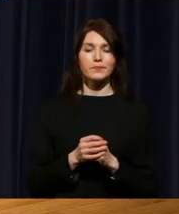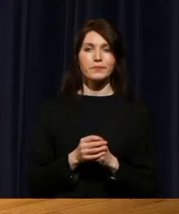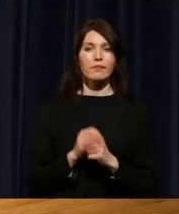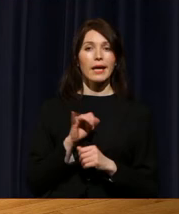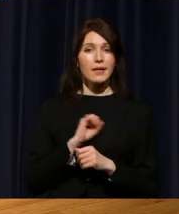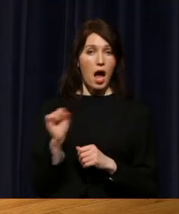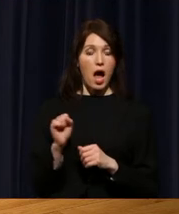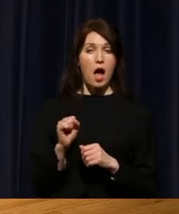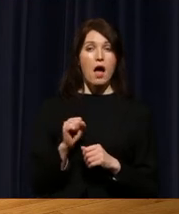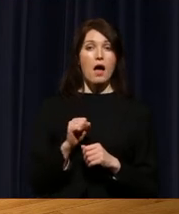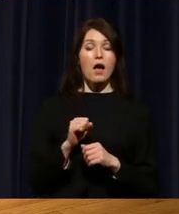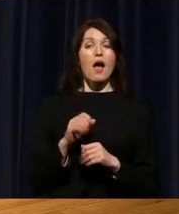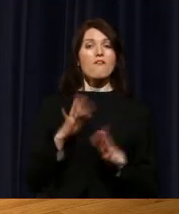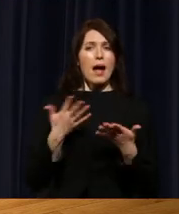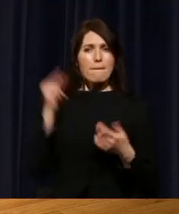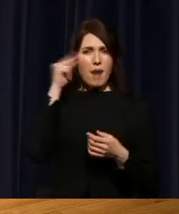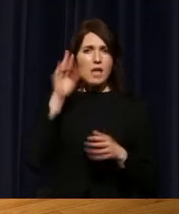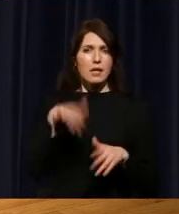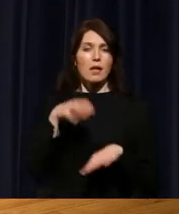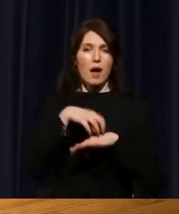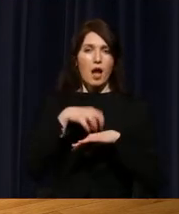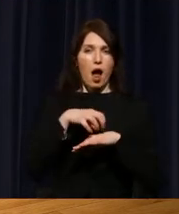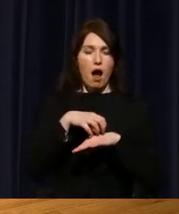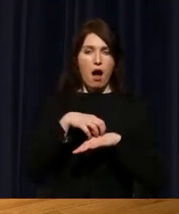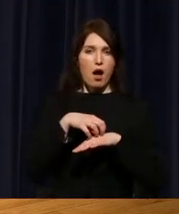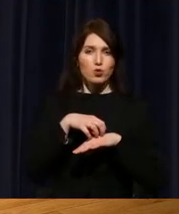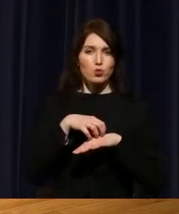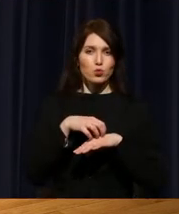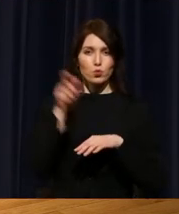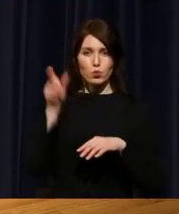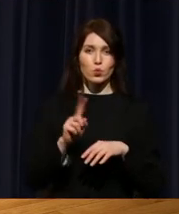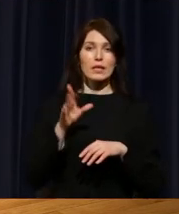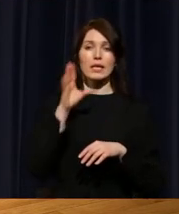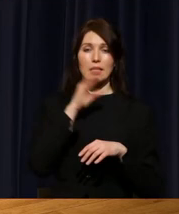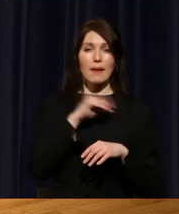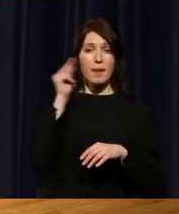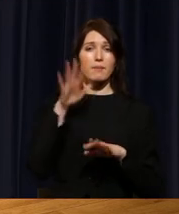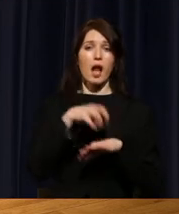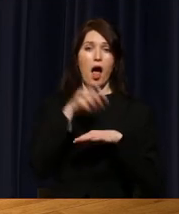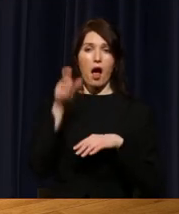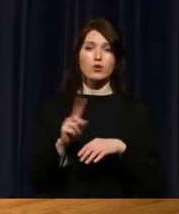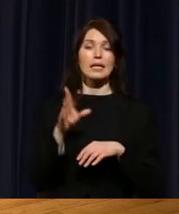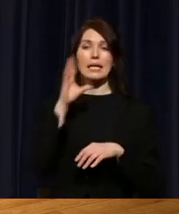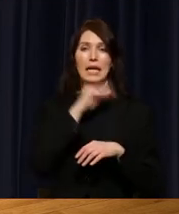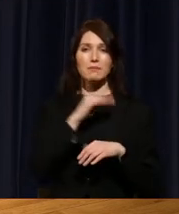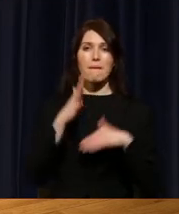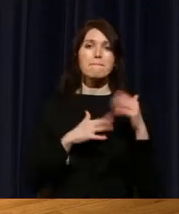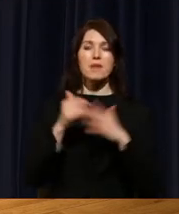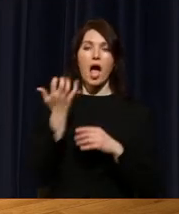Tad savukārt Ervīns prasa tā, vai mācīties par ārstu, ir iespējas, mācoties par ārstu, ir iespējas iziet